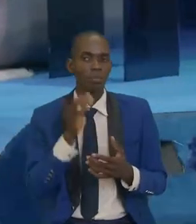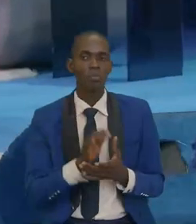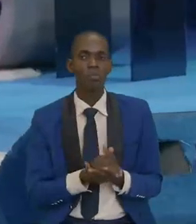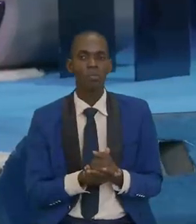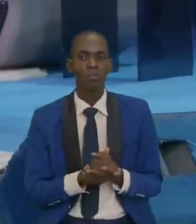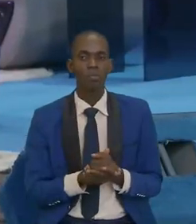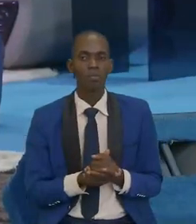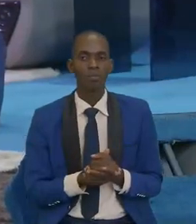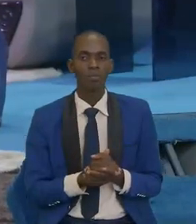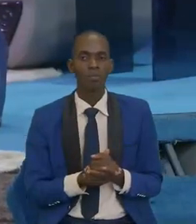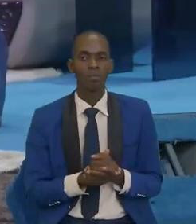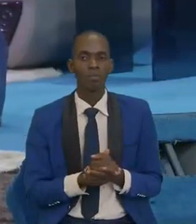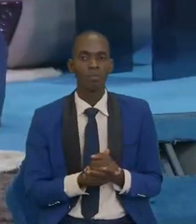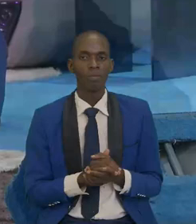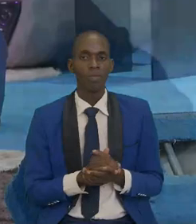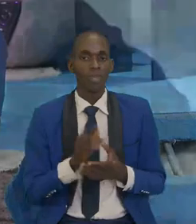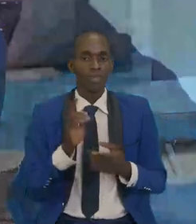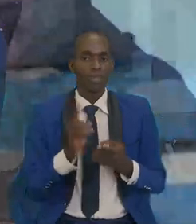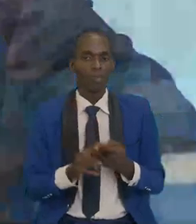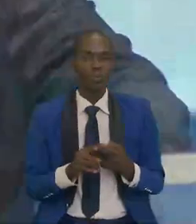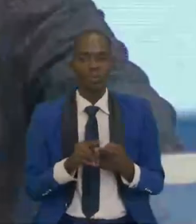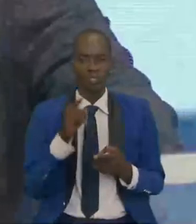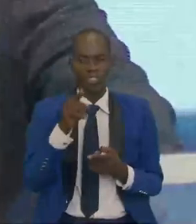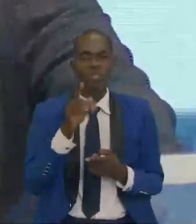Quiconque a des oreilles pour entendre,